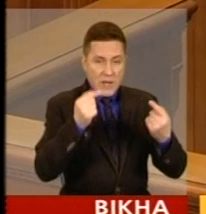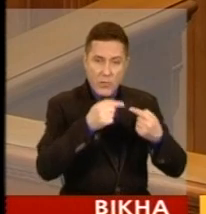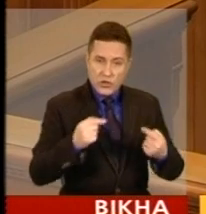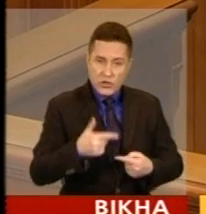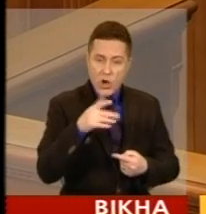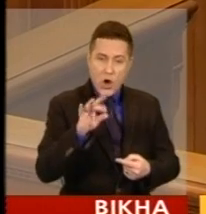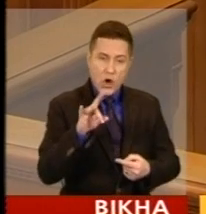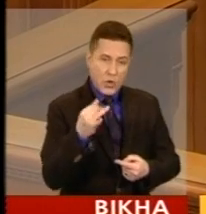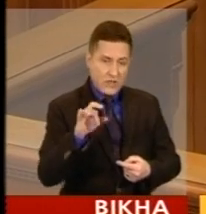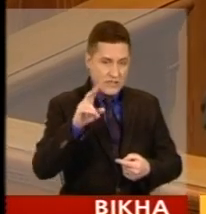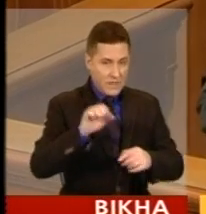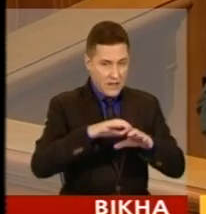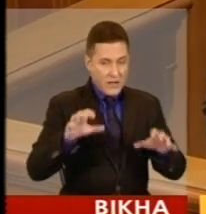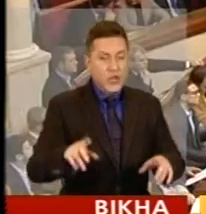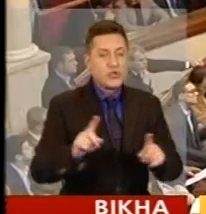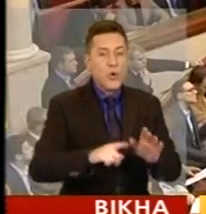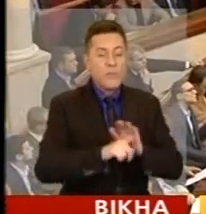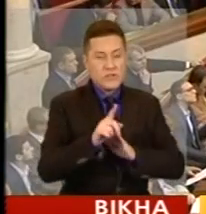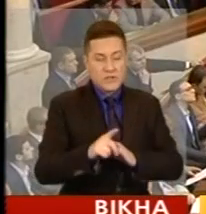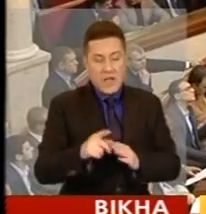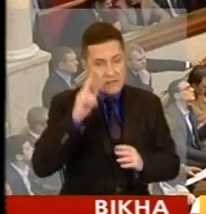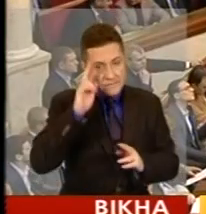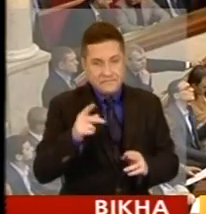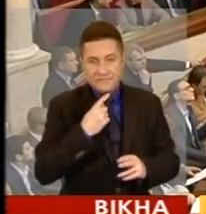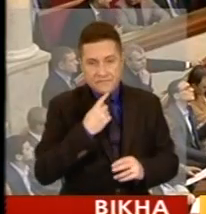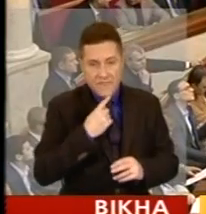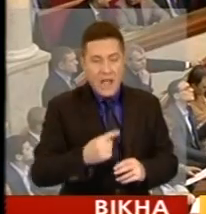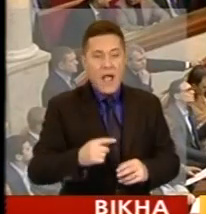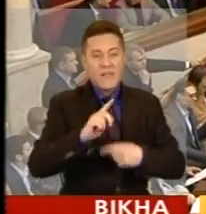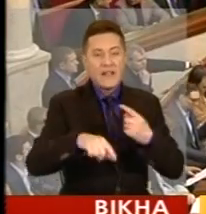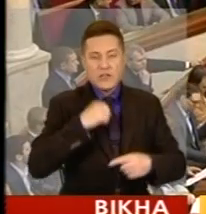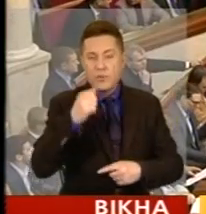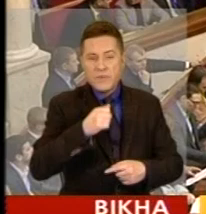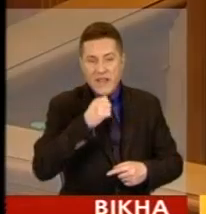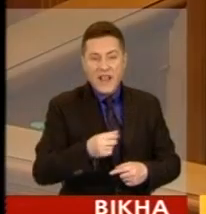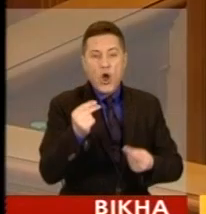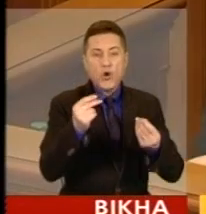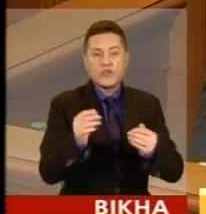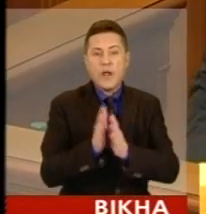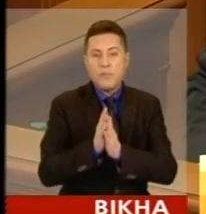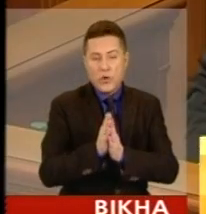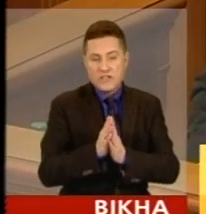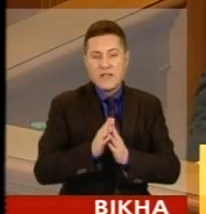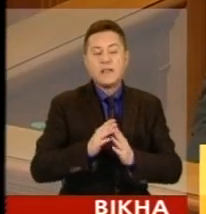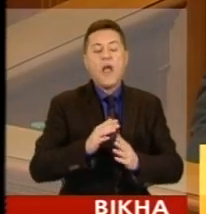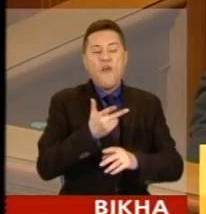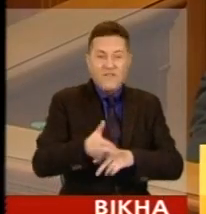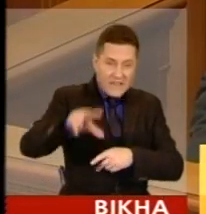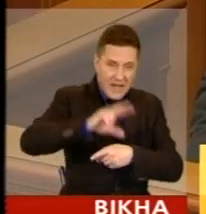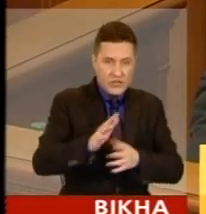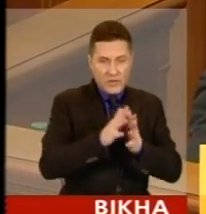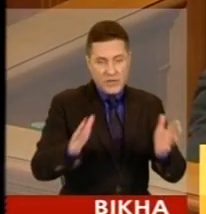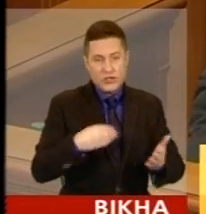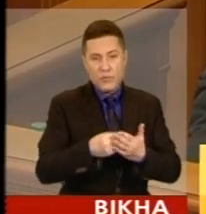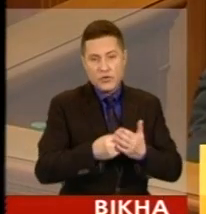ж починати, і випускає з рук свою презентацію. Просить на наступний рік грошей втричі більше. Бюджет минулого року складав